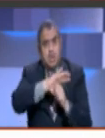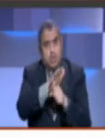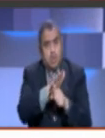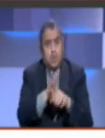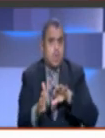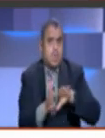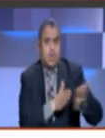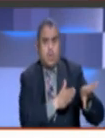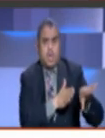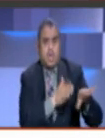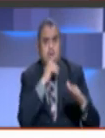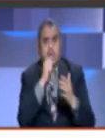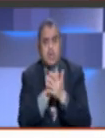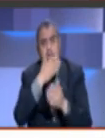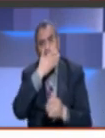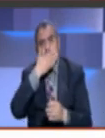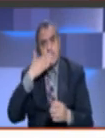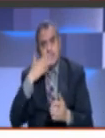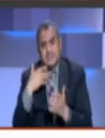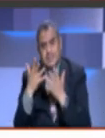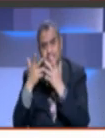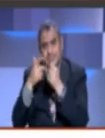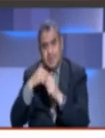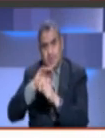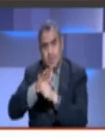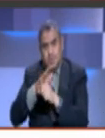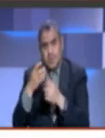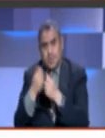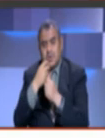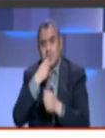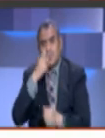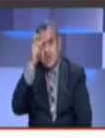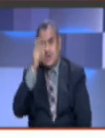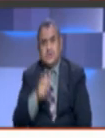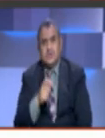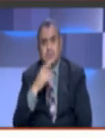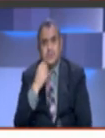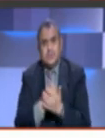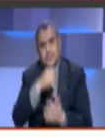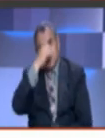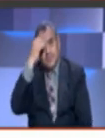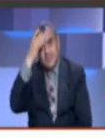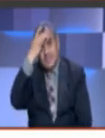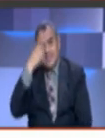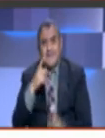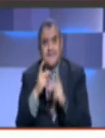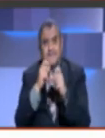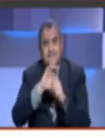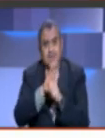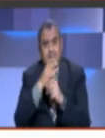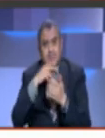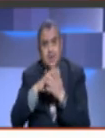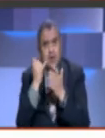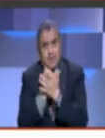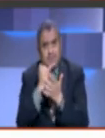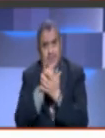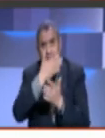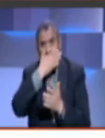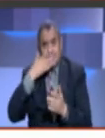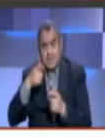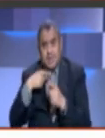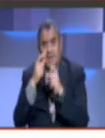ولكن مسألة الصيام لا تتعارض مع أن الشخص يعني يصاب بهذا الفيروس بأي شكل من الأشكال أو عرضة ليه